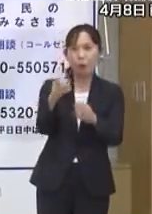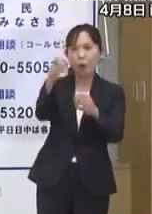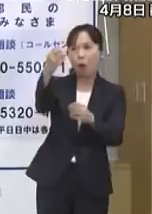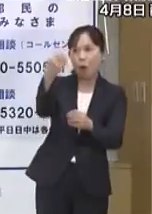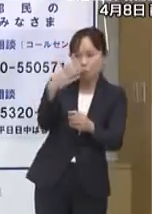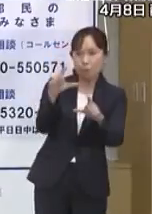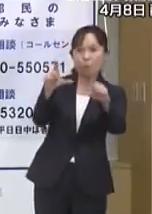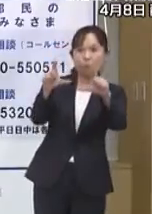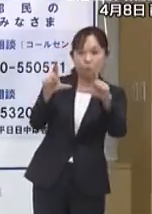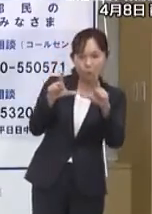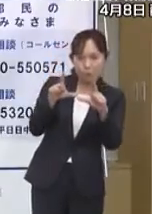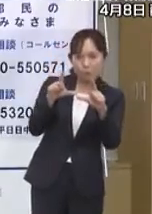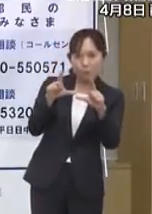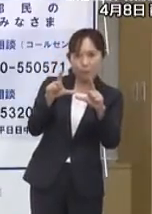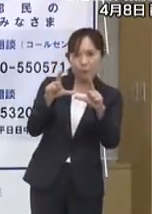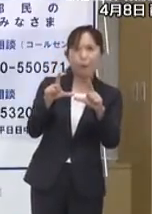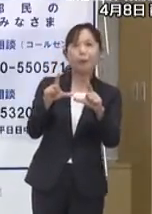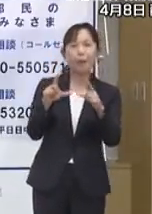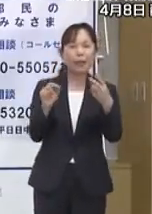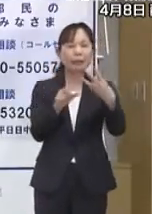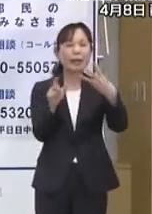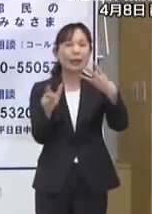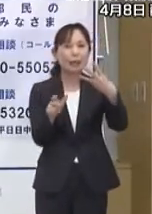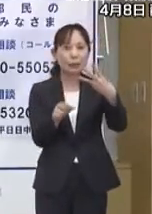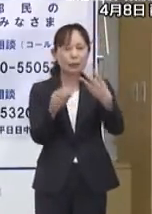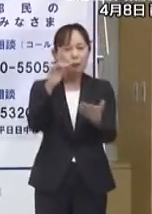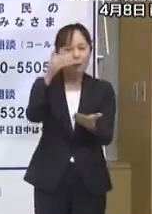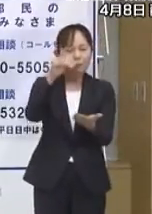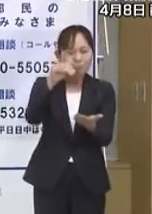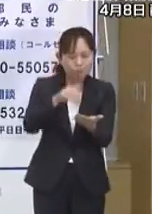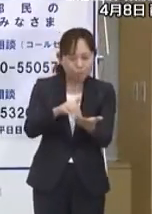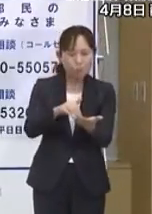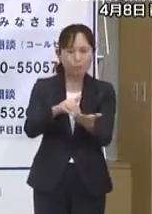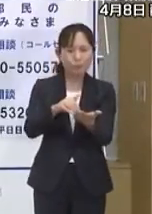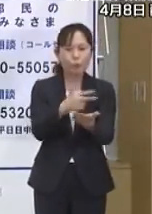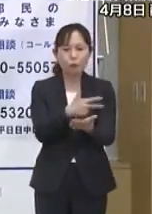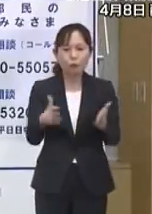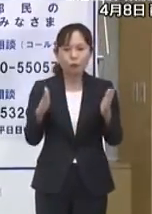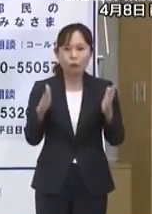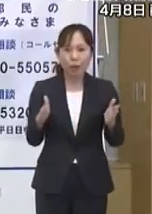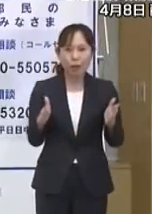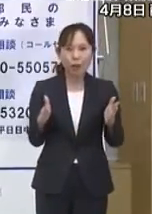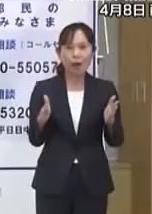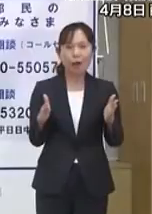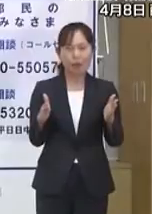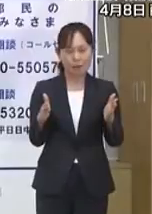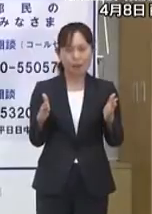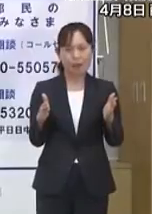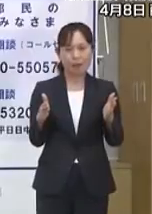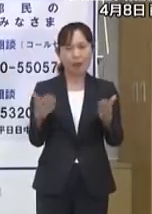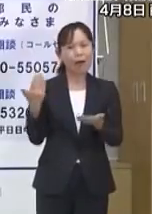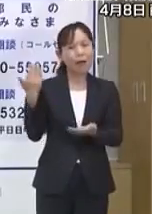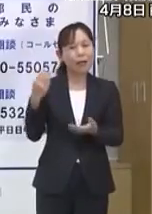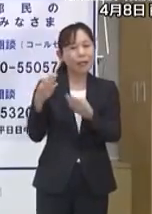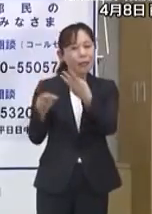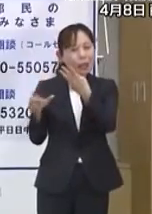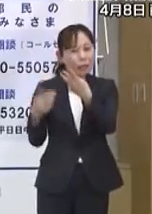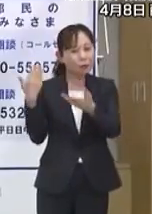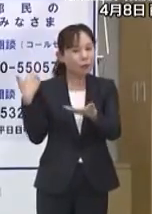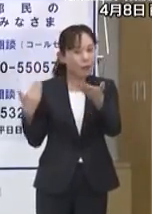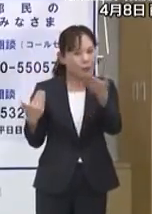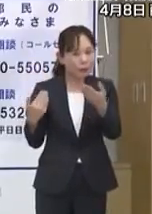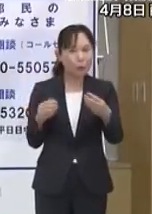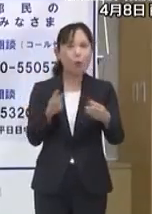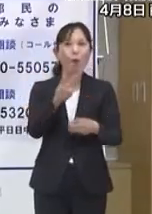いただく形で3月の最終の週には前年と比較しますとマイナス66.8%